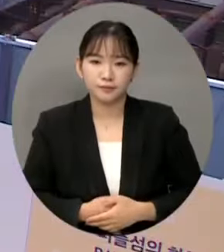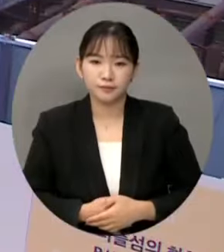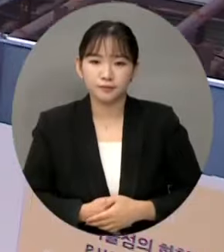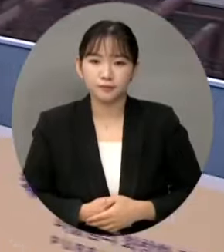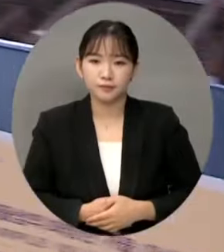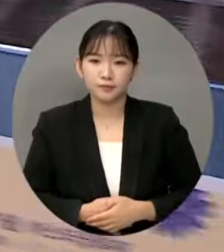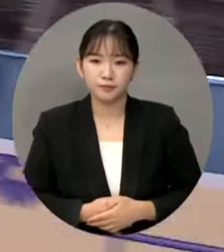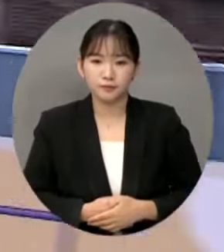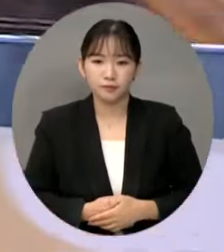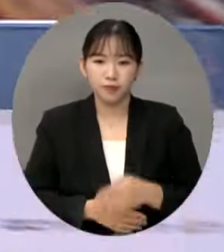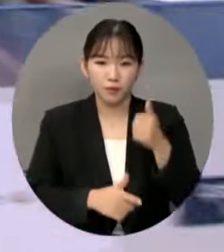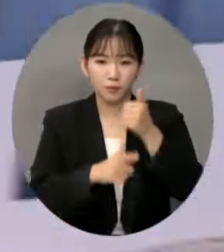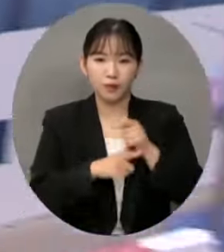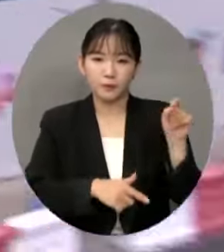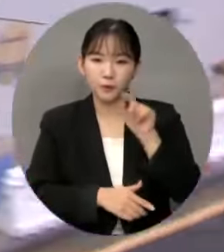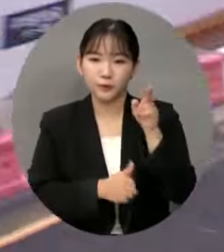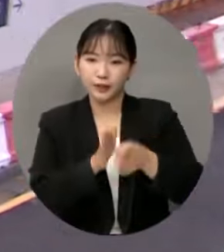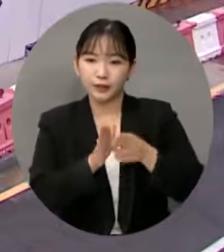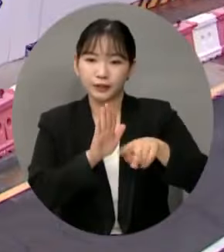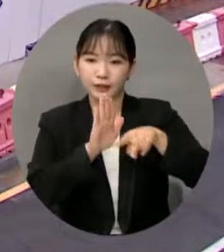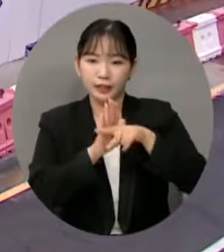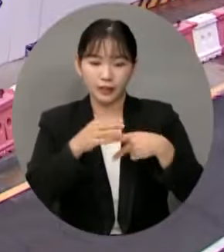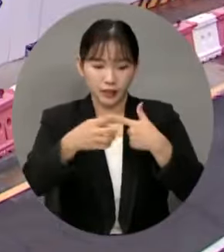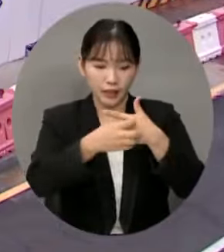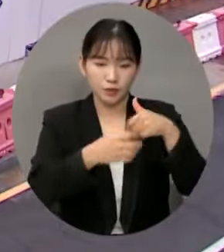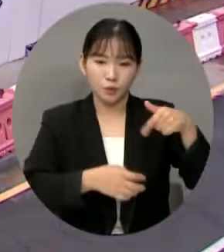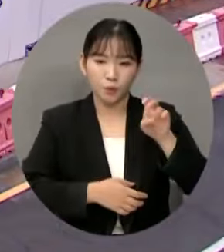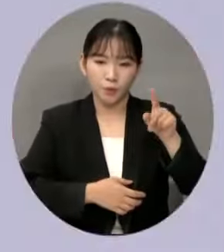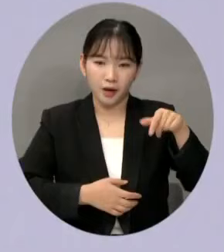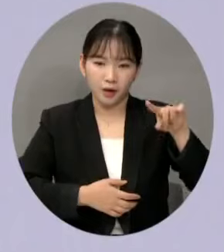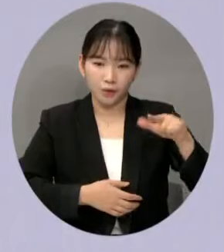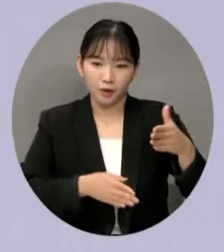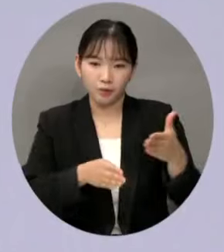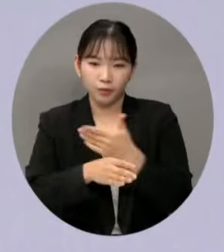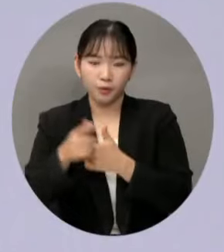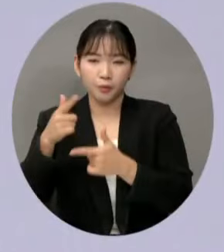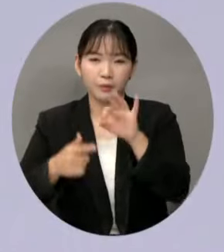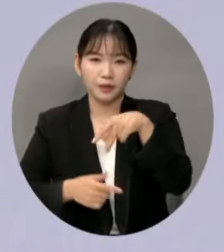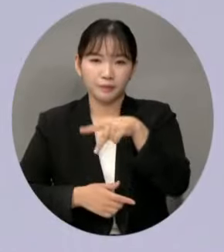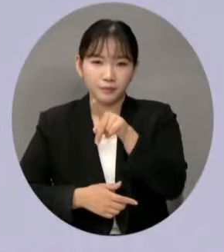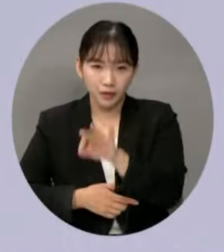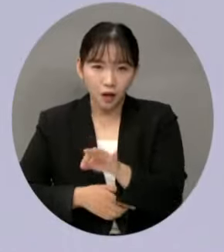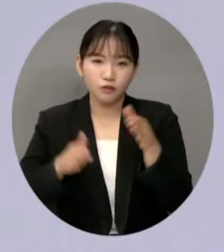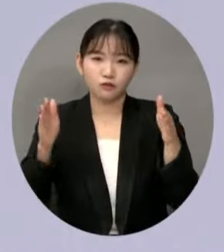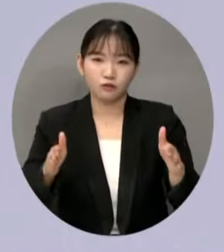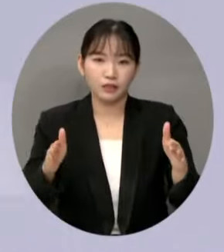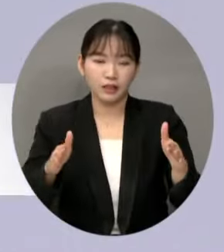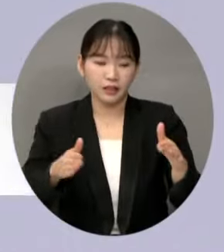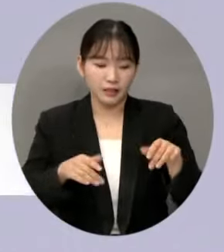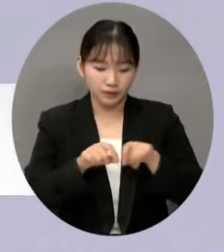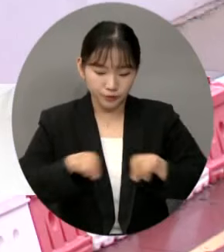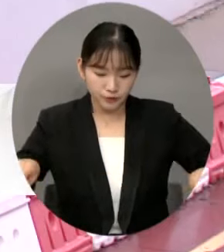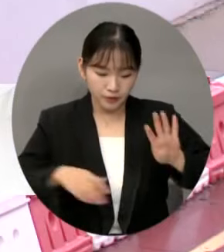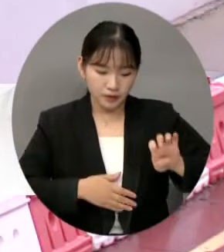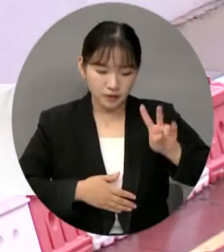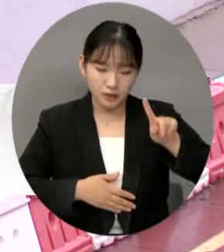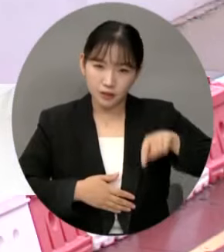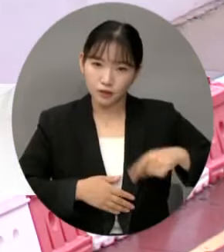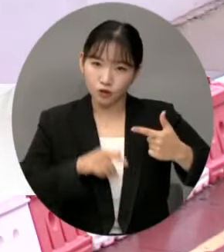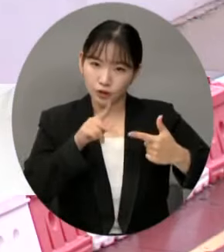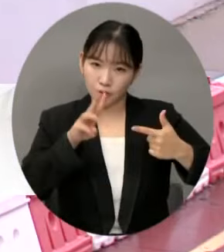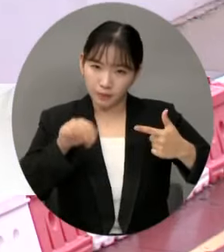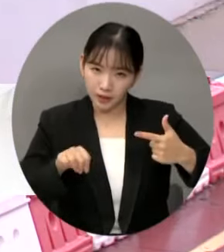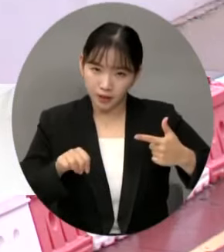기자입니다 호남고속 철도 2단계 나주 학원에서 목포 임성리 구간 전체 44.6km